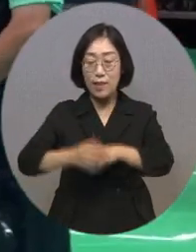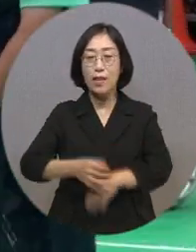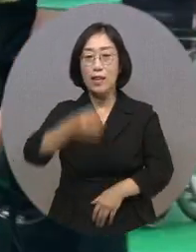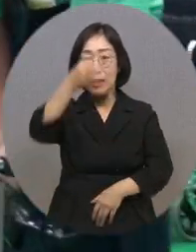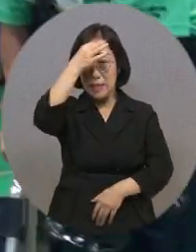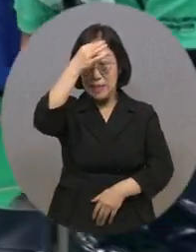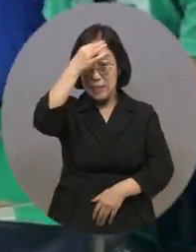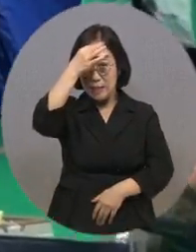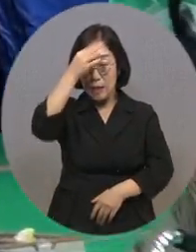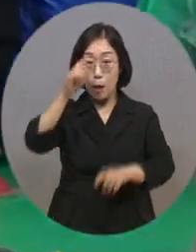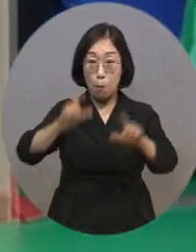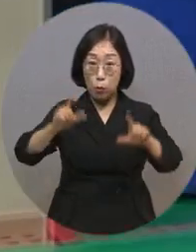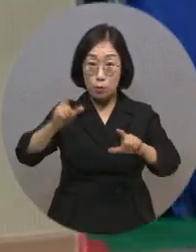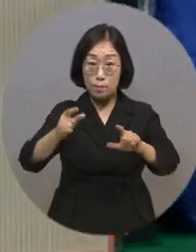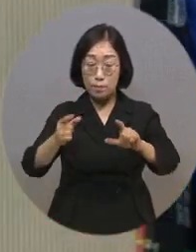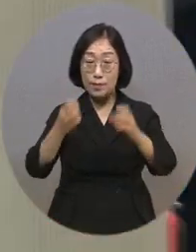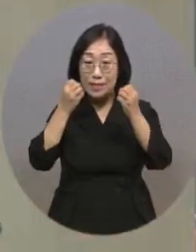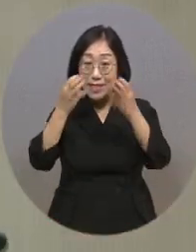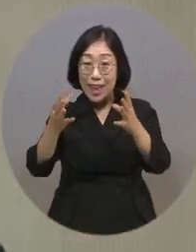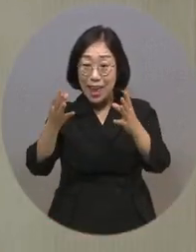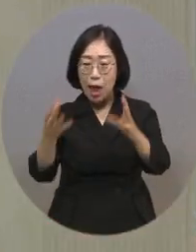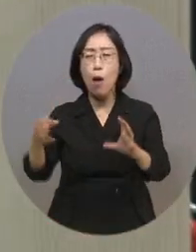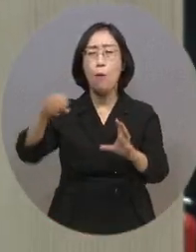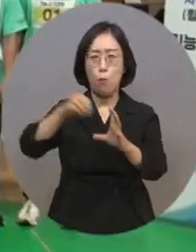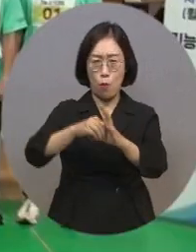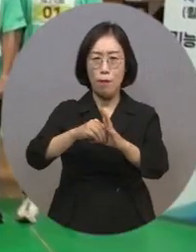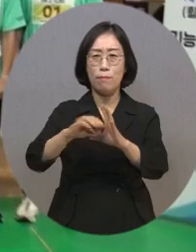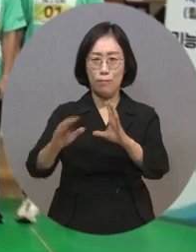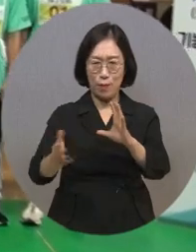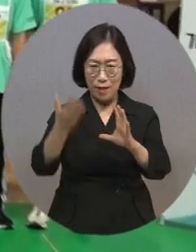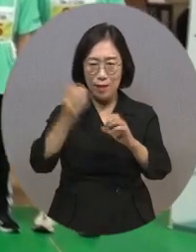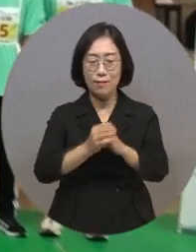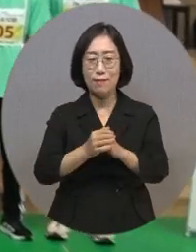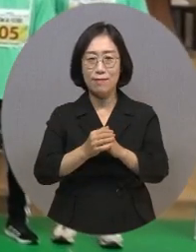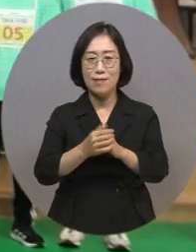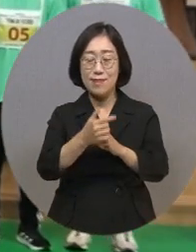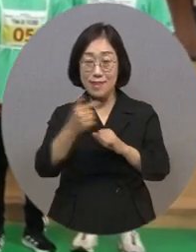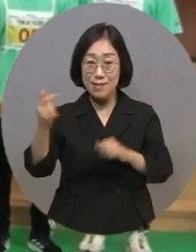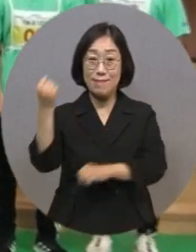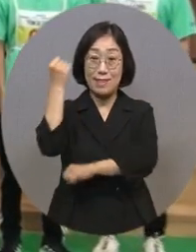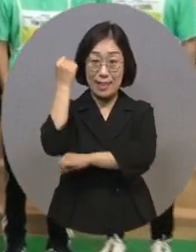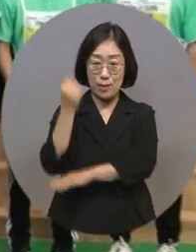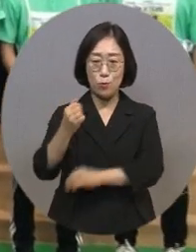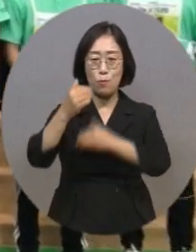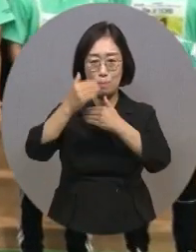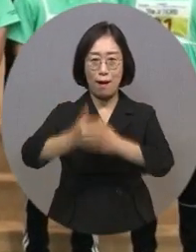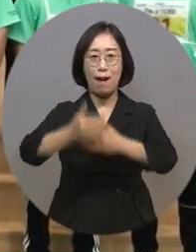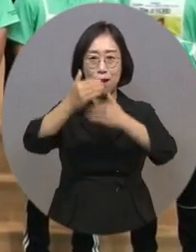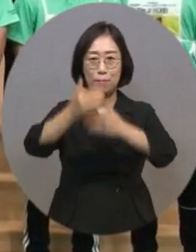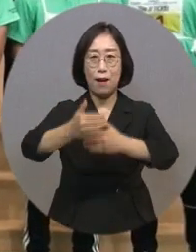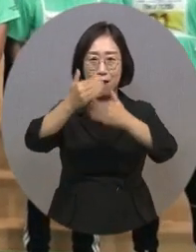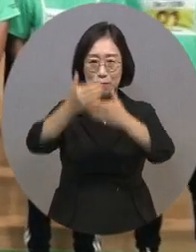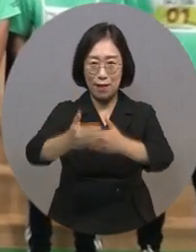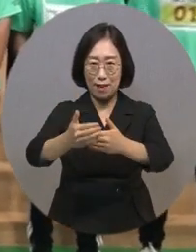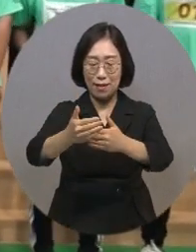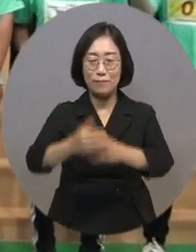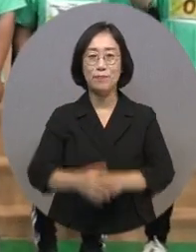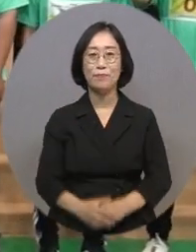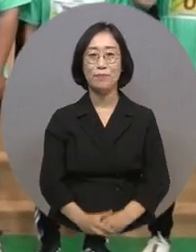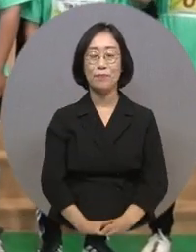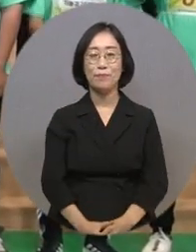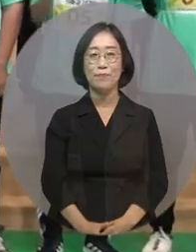기능경기대회의 새로운 종목이 될 수 있도록 구축해가는 단단한 근거가 되고 있습니다. 복지TV